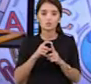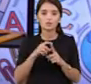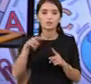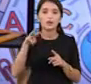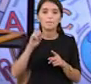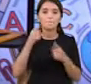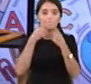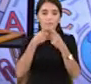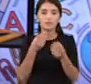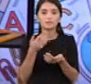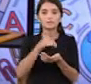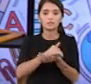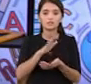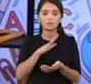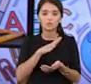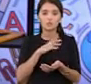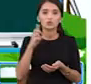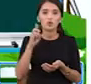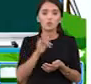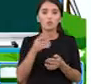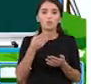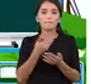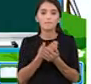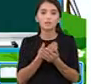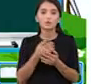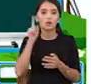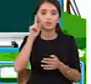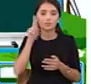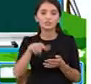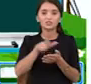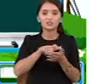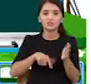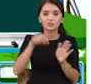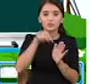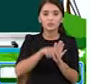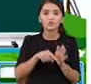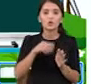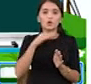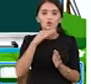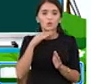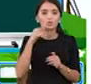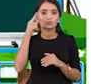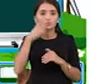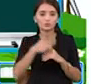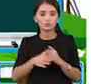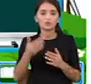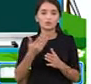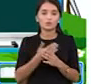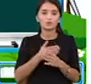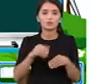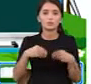so'zlarning ma'nolari bilan ham tanishib oldingiz. Bu ma'nolarni bilish she'r mazmunini yanada chuqurroq